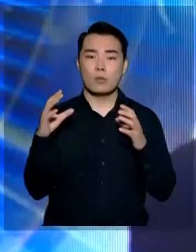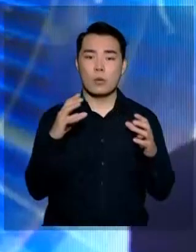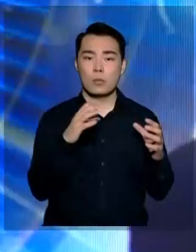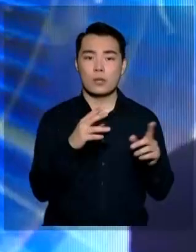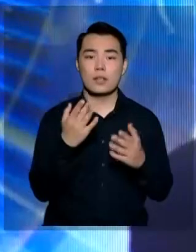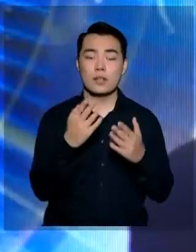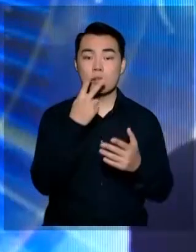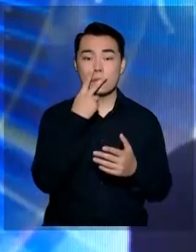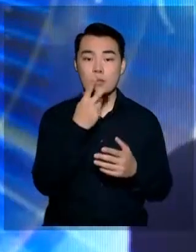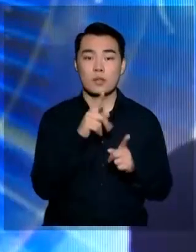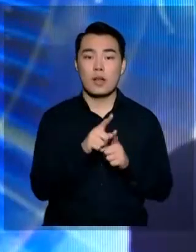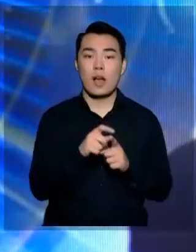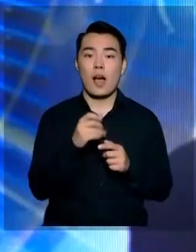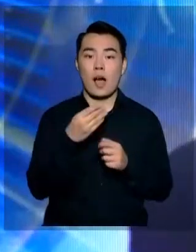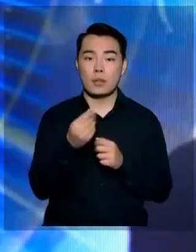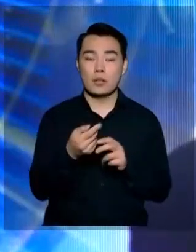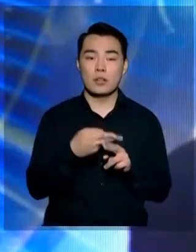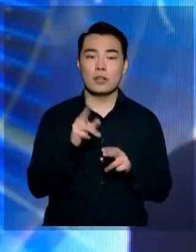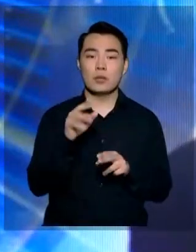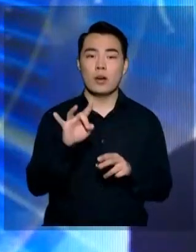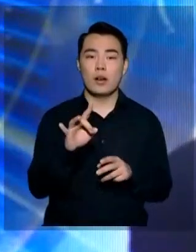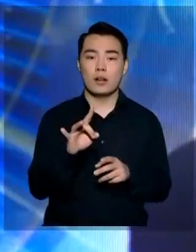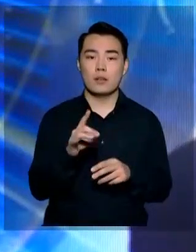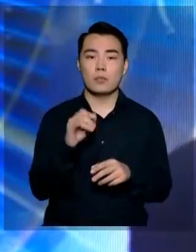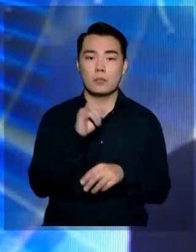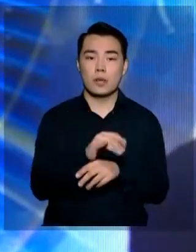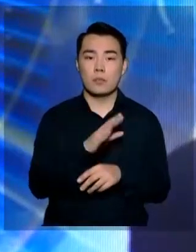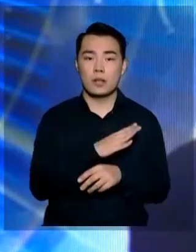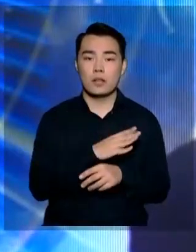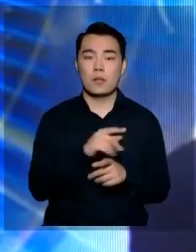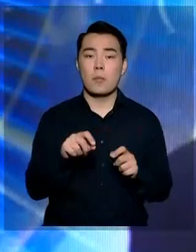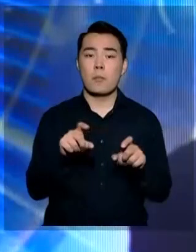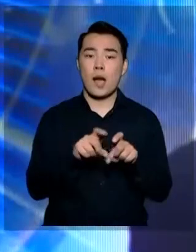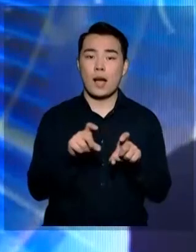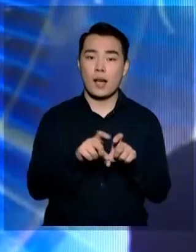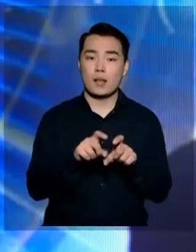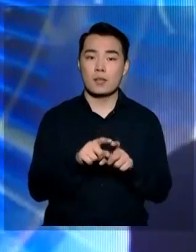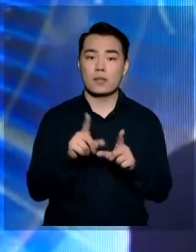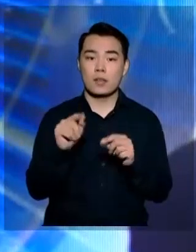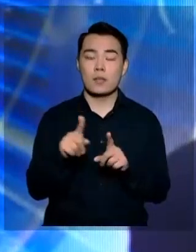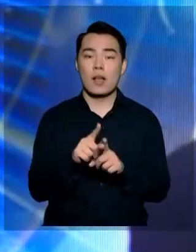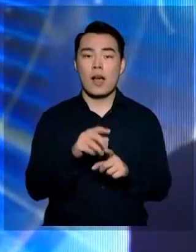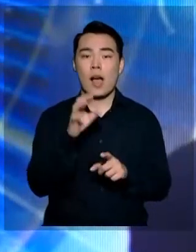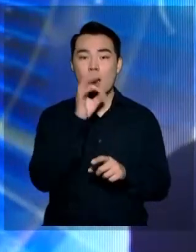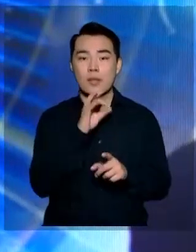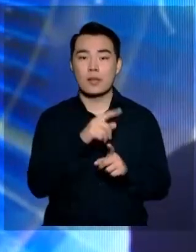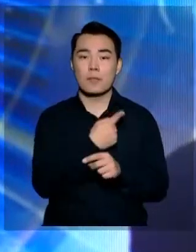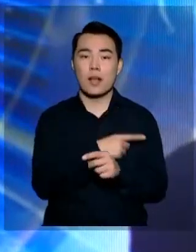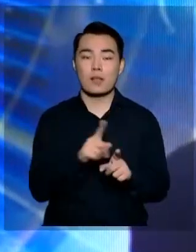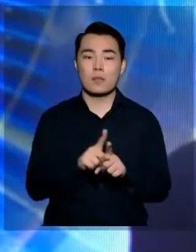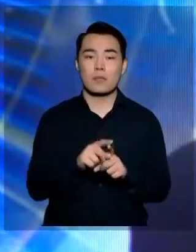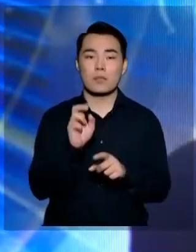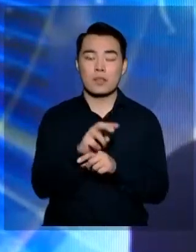мысалы, төлемді біз QR арқылы төлейміз. Дүкенге барамыз, дәріханаға барамыз, барлық жерде біз